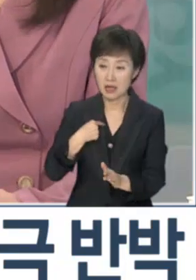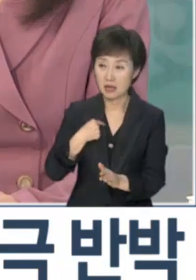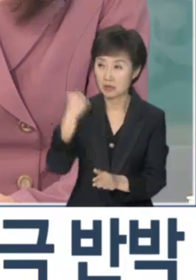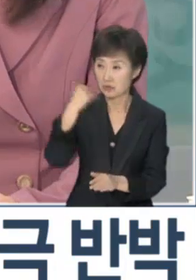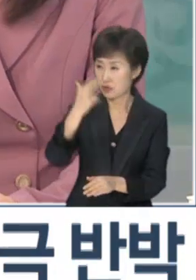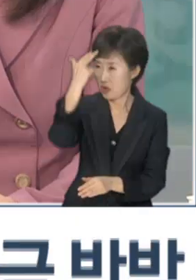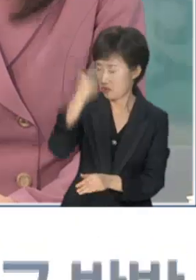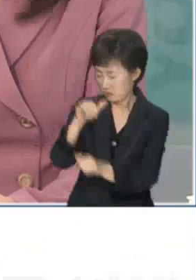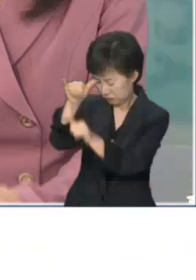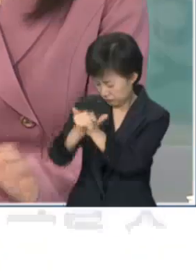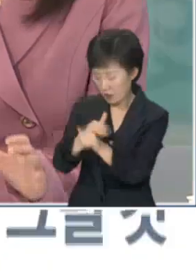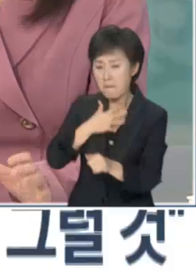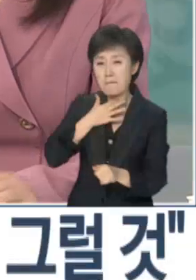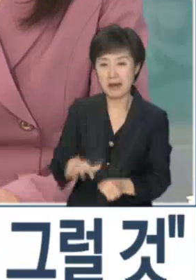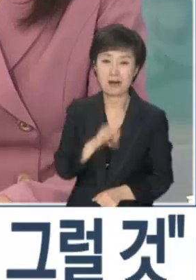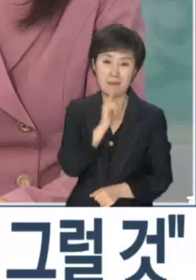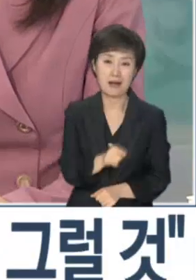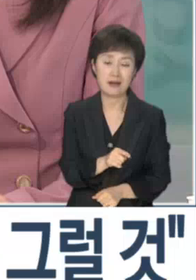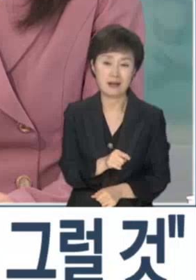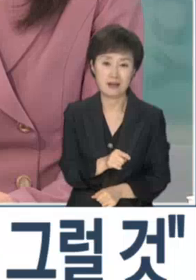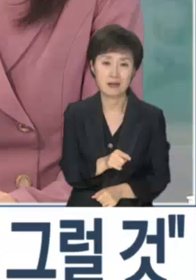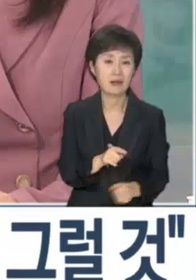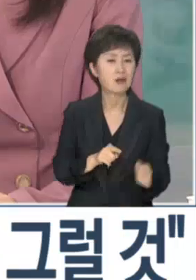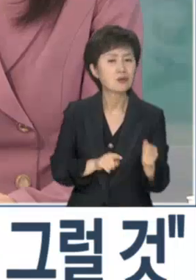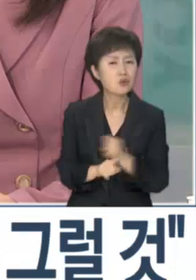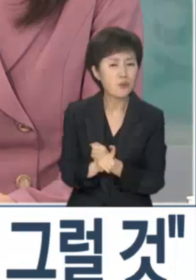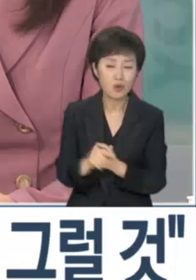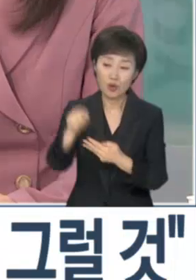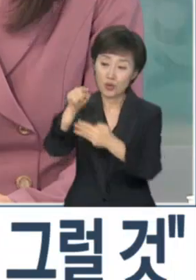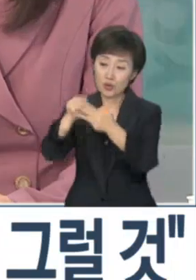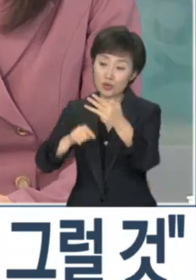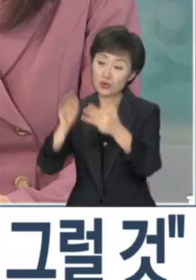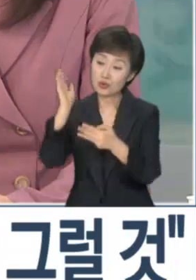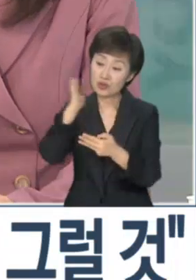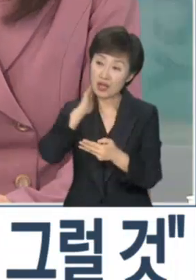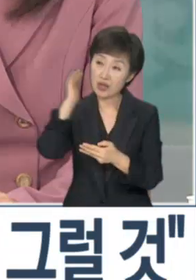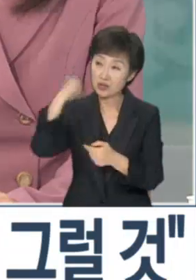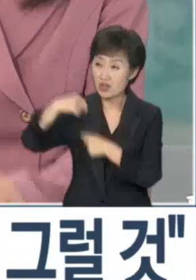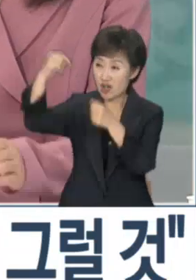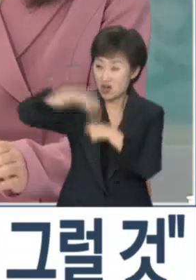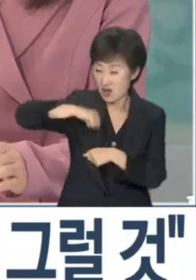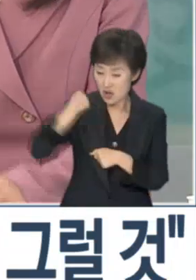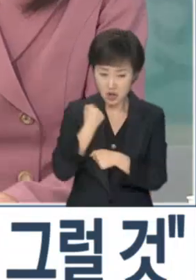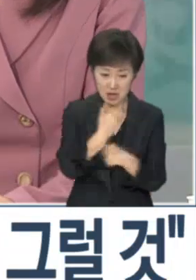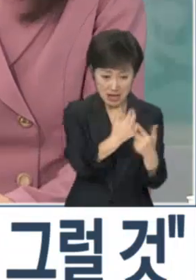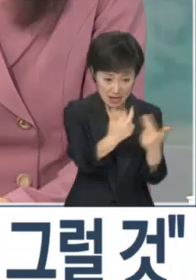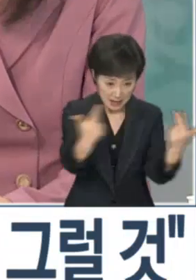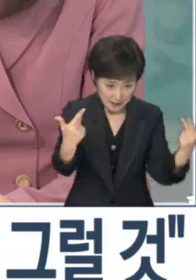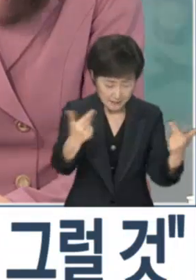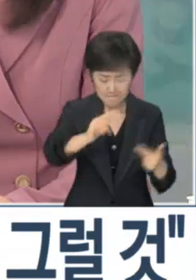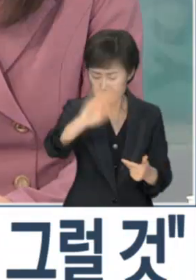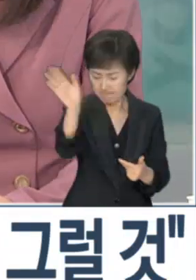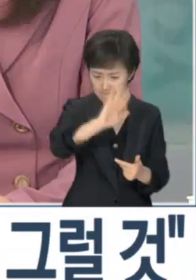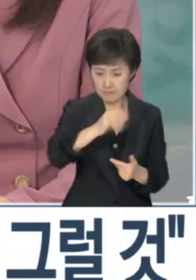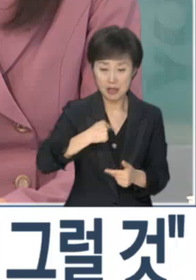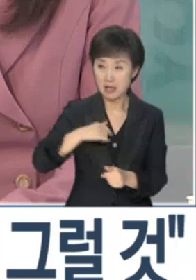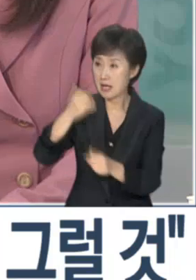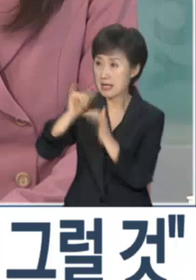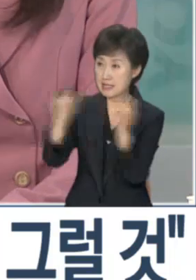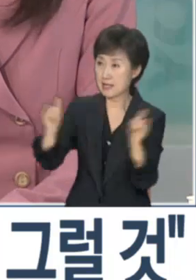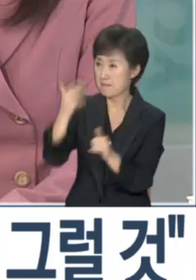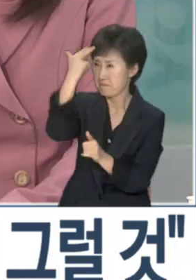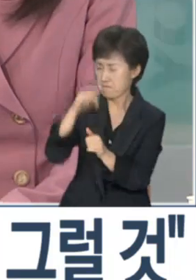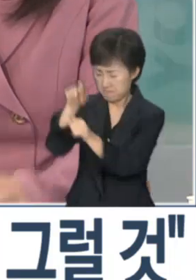없다. 이 얘기는 결국 일각에서 나오고 있는 윤석열 대통령의 아바타 아니겠느냐. 이 지적에 대한 답변으로 봐야 될 것